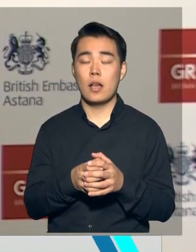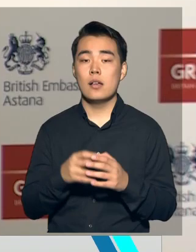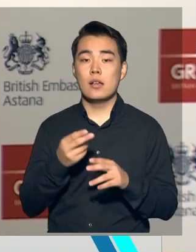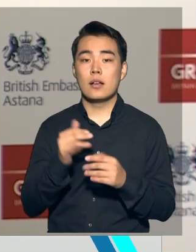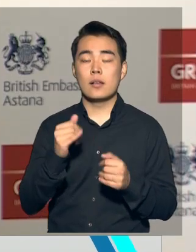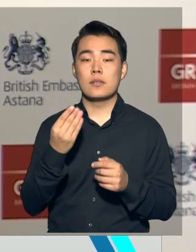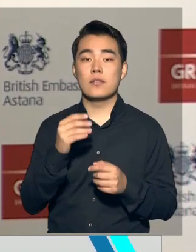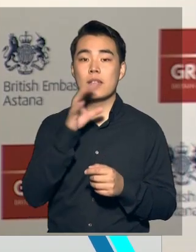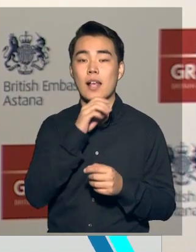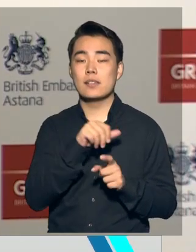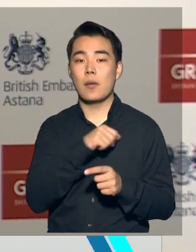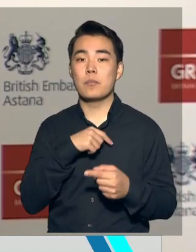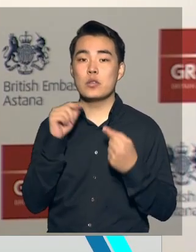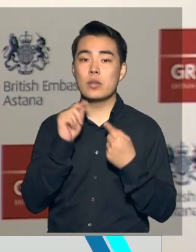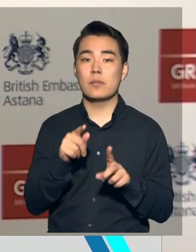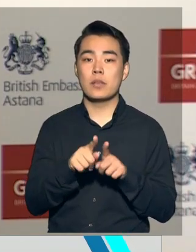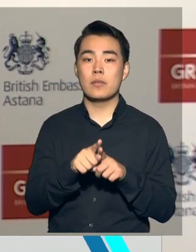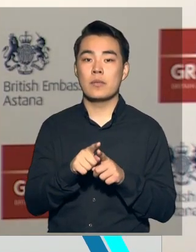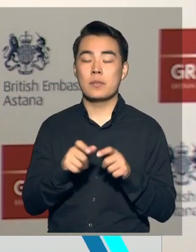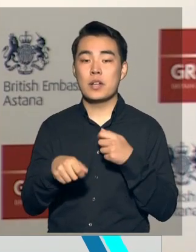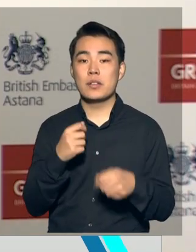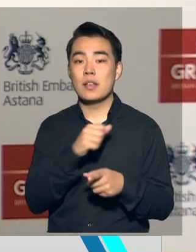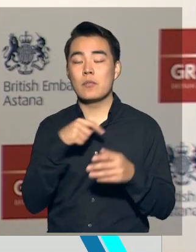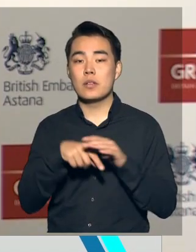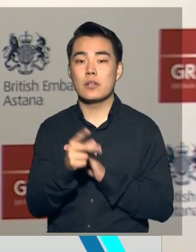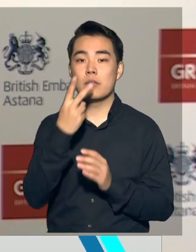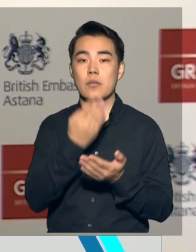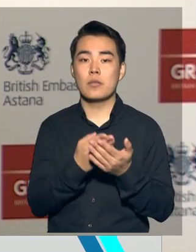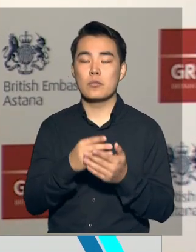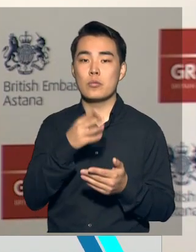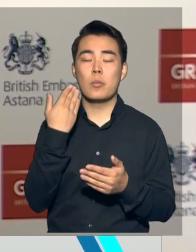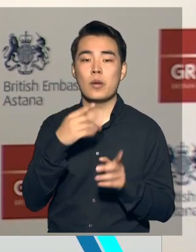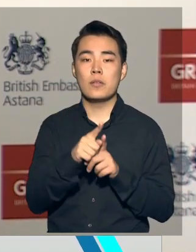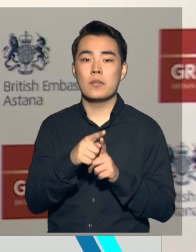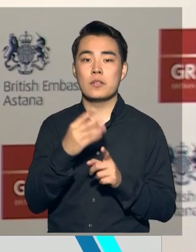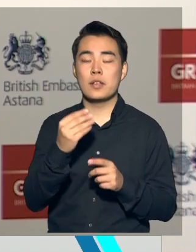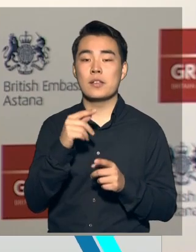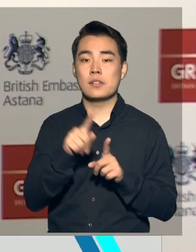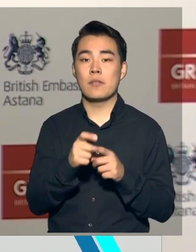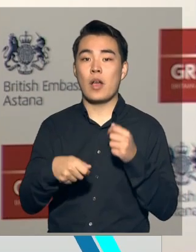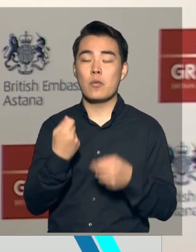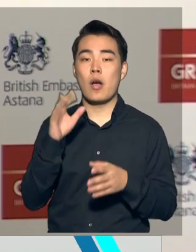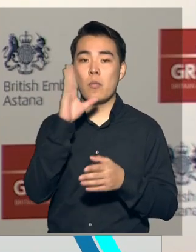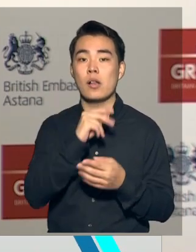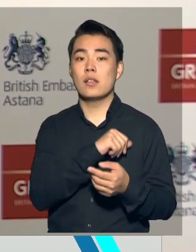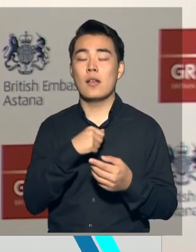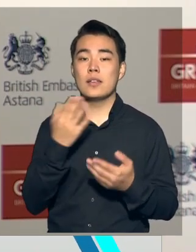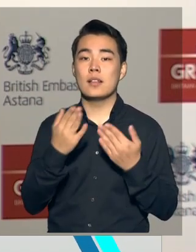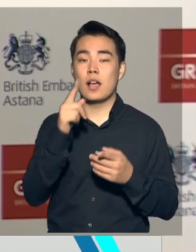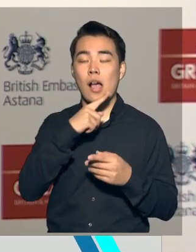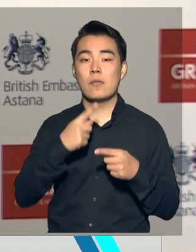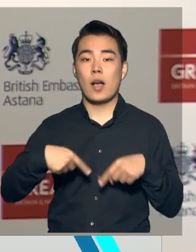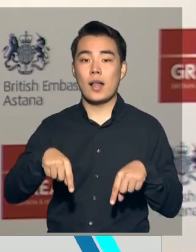финансовые преступления эта проблема ни одного конкретного рынка с ними могут столкнуться любые финансовые системы мира если мы к примеру говорим об